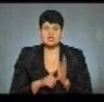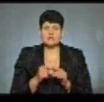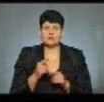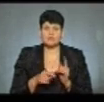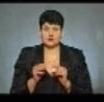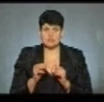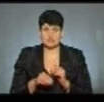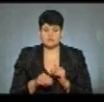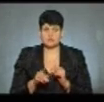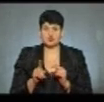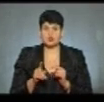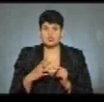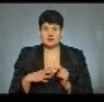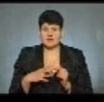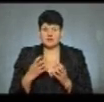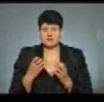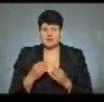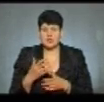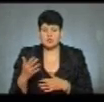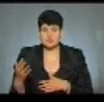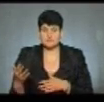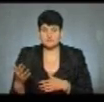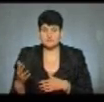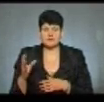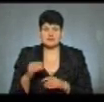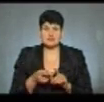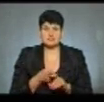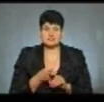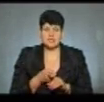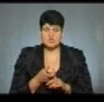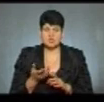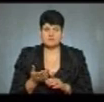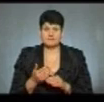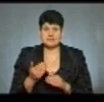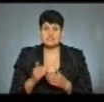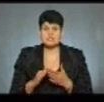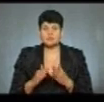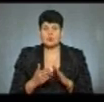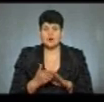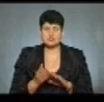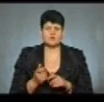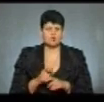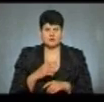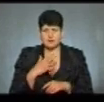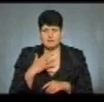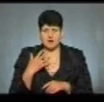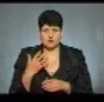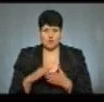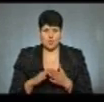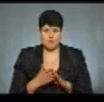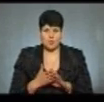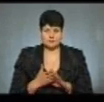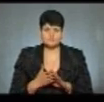Тобто, чого нам ще далі очікувати? Все залежить, звичайно, від ситуації, від дуже багатьох умов.